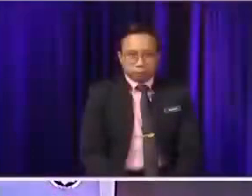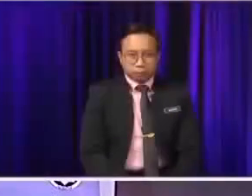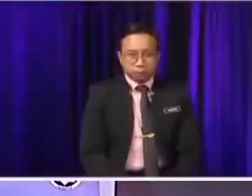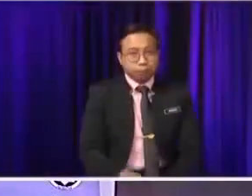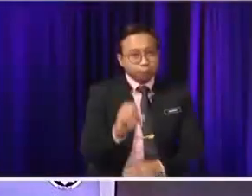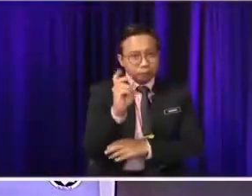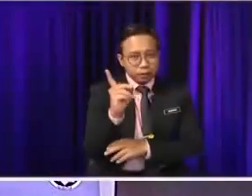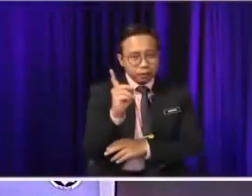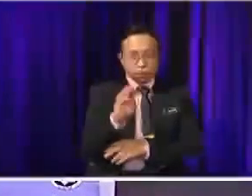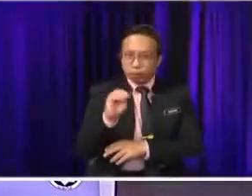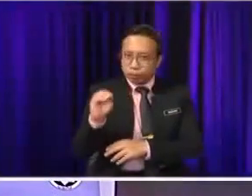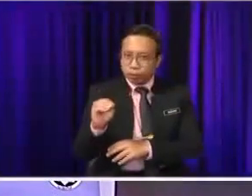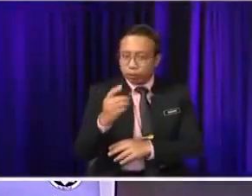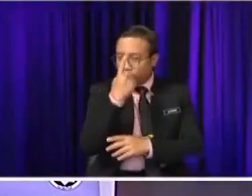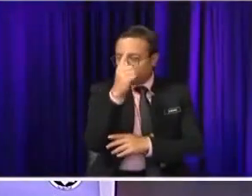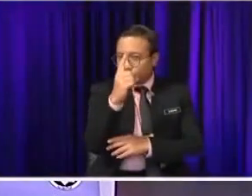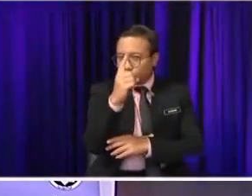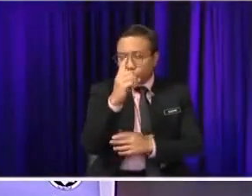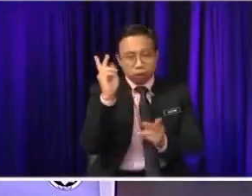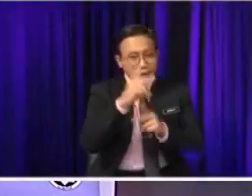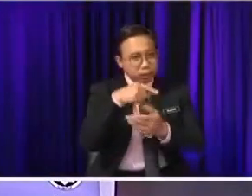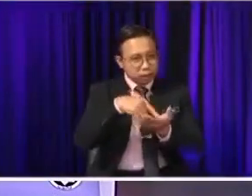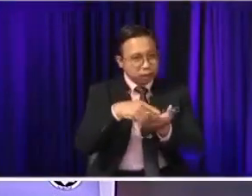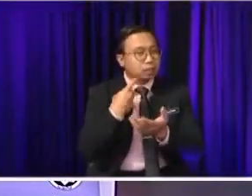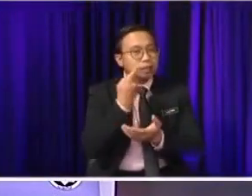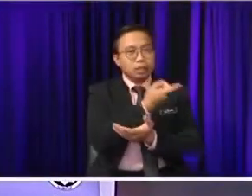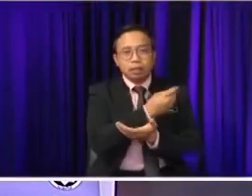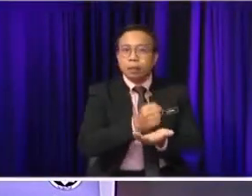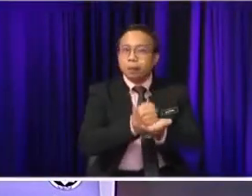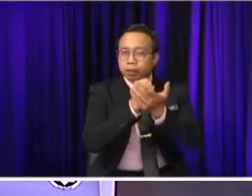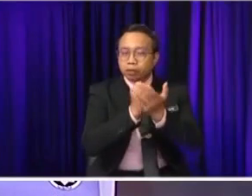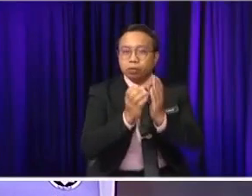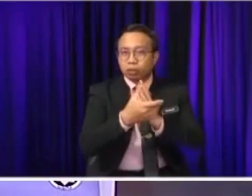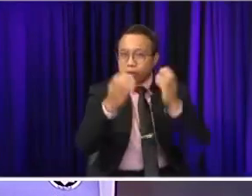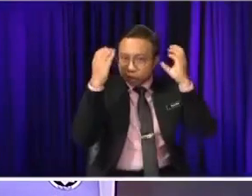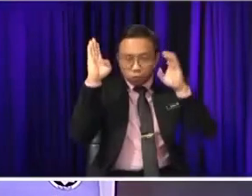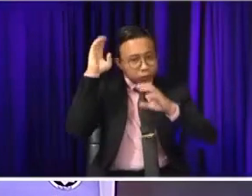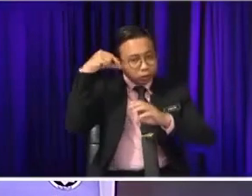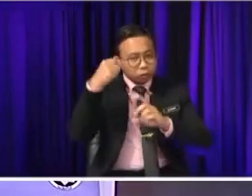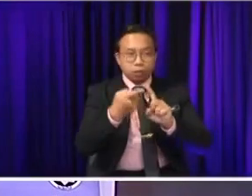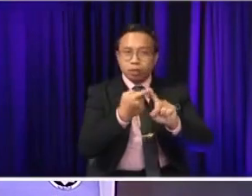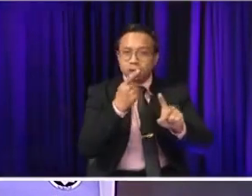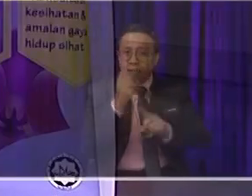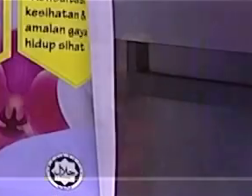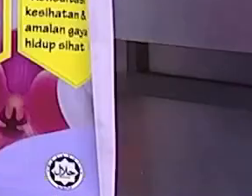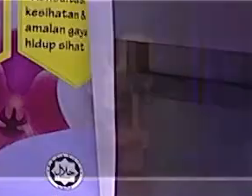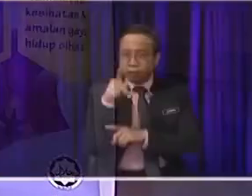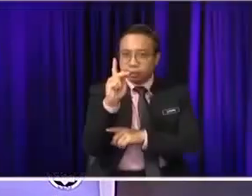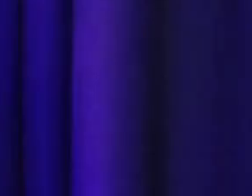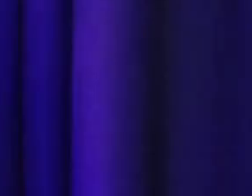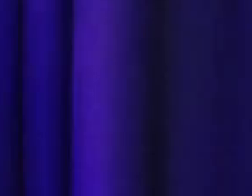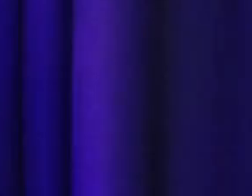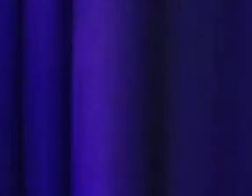Oke murid-murid untuk episode kali ini kita juga dibantu oleh check gubukhari dari sekolah Pendidikan H